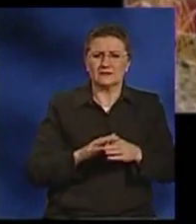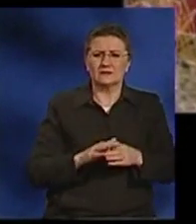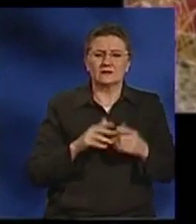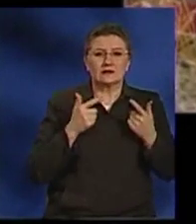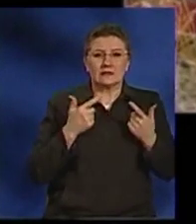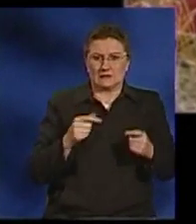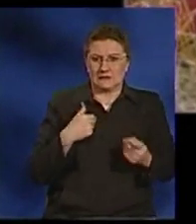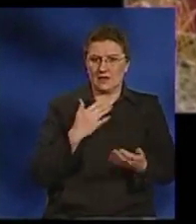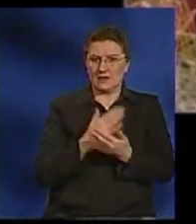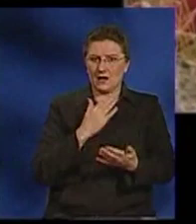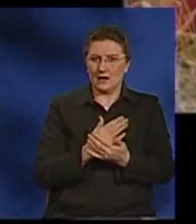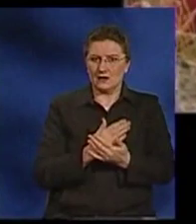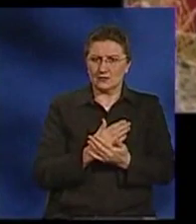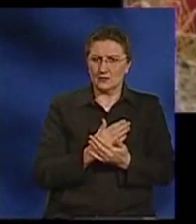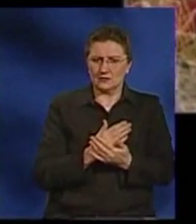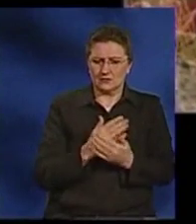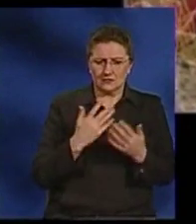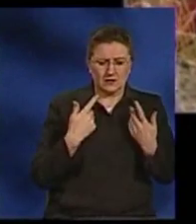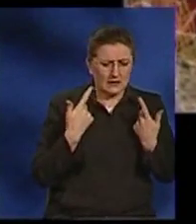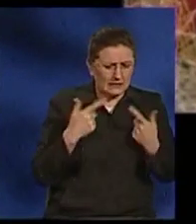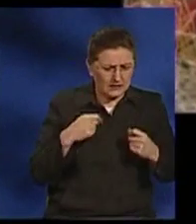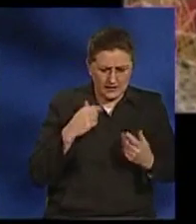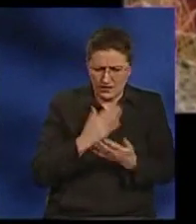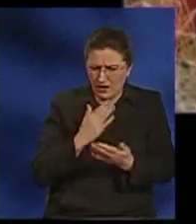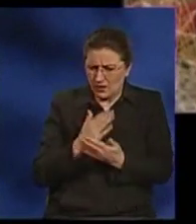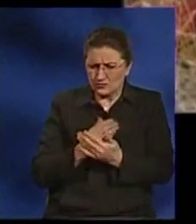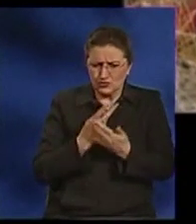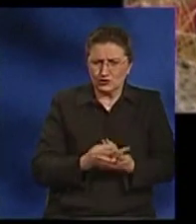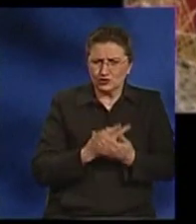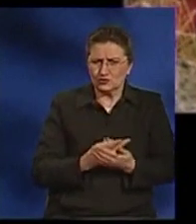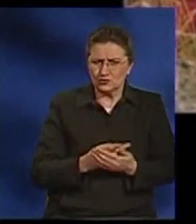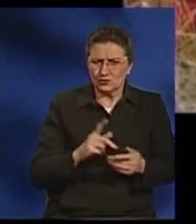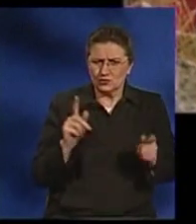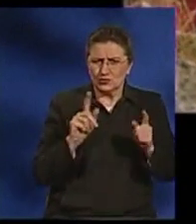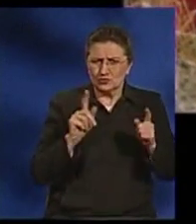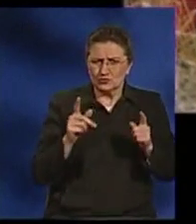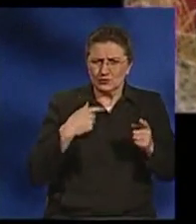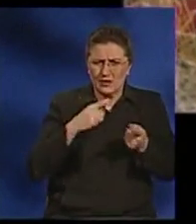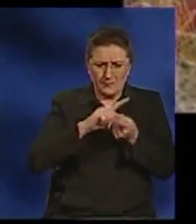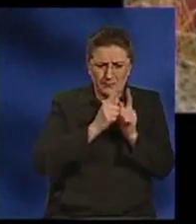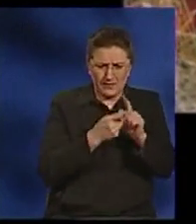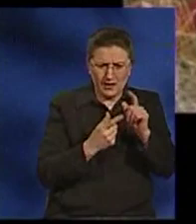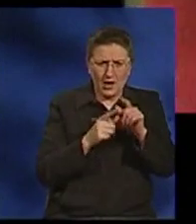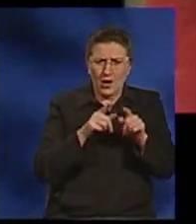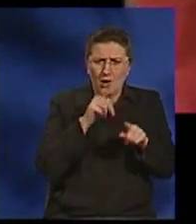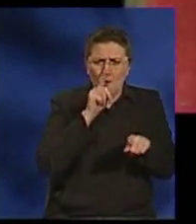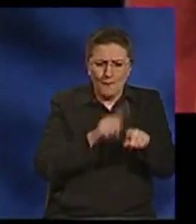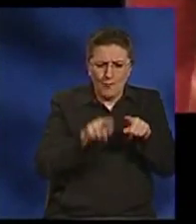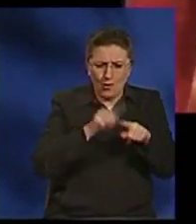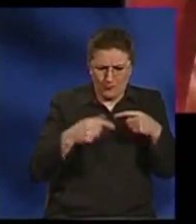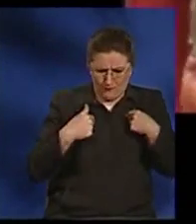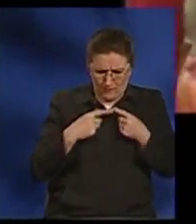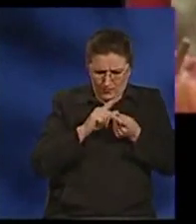Где это я? Неужели в огороде? Не может быть. Что это? Я превратилась в помощь.